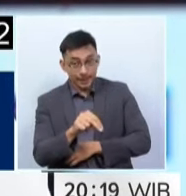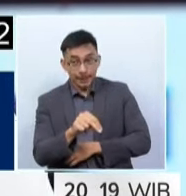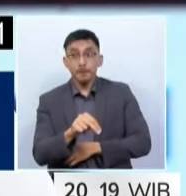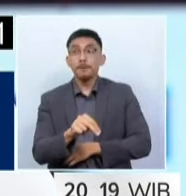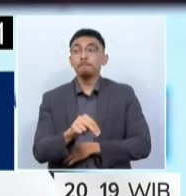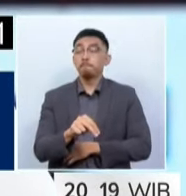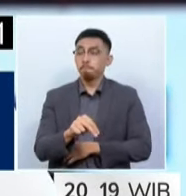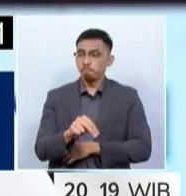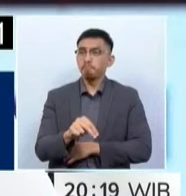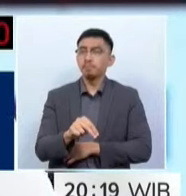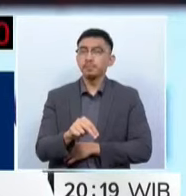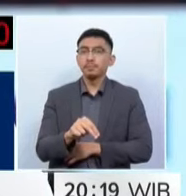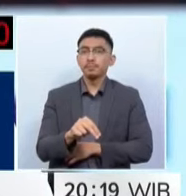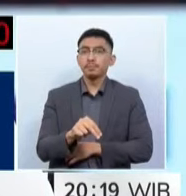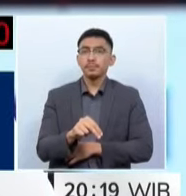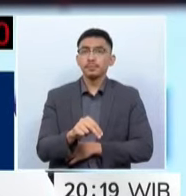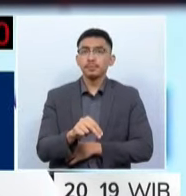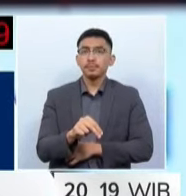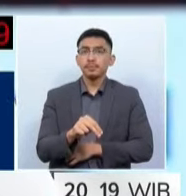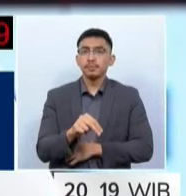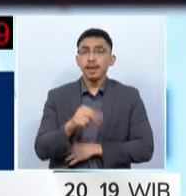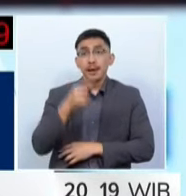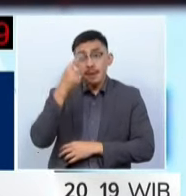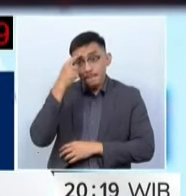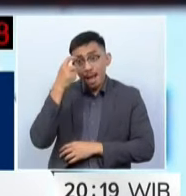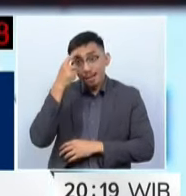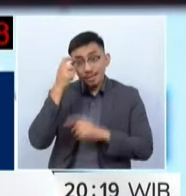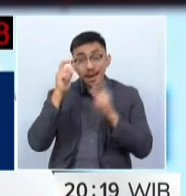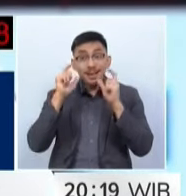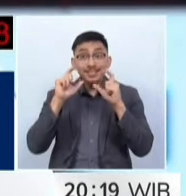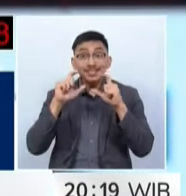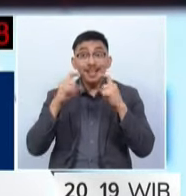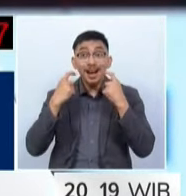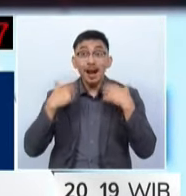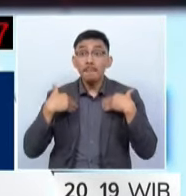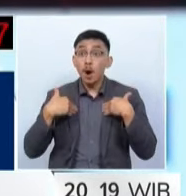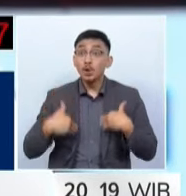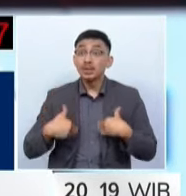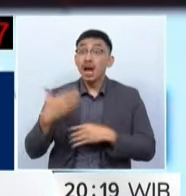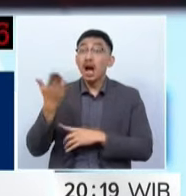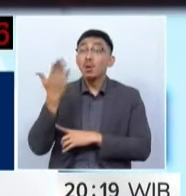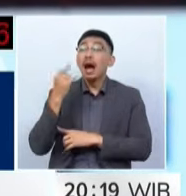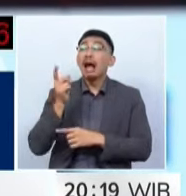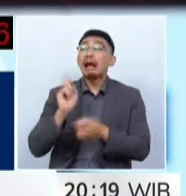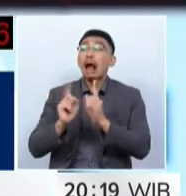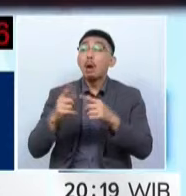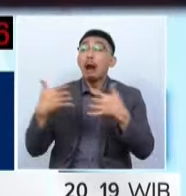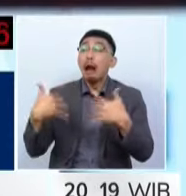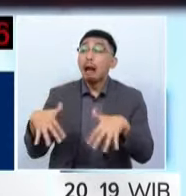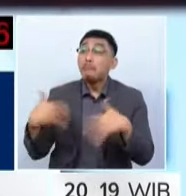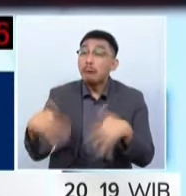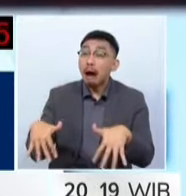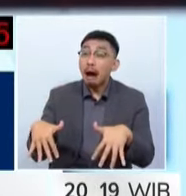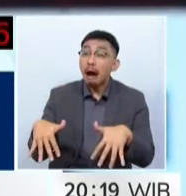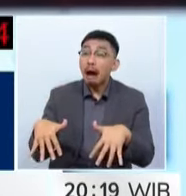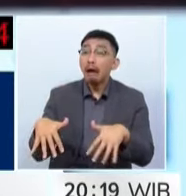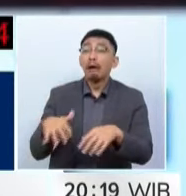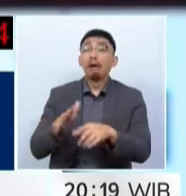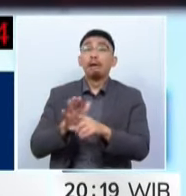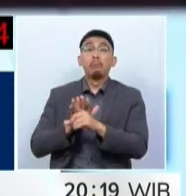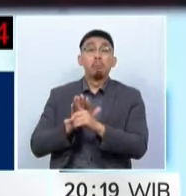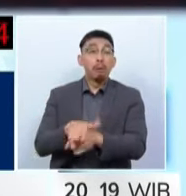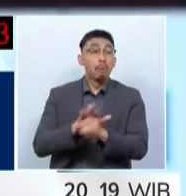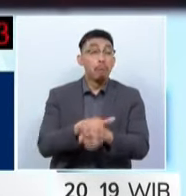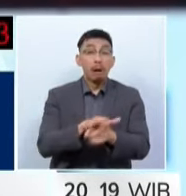bahwa pelajaran sejarah manusia yang lemah akan selalu ditindas kita lihat saja apa yang